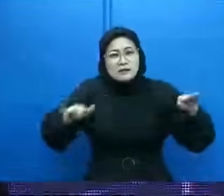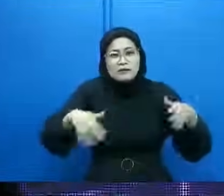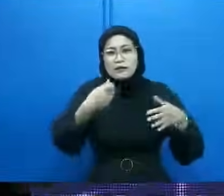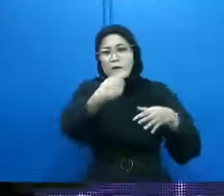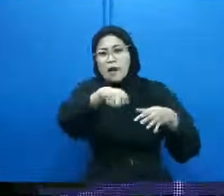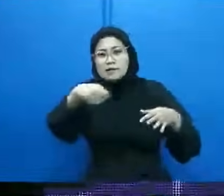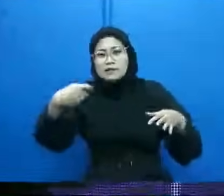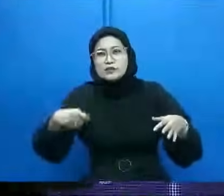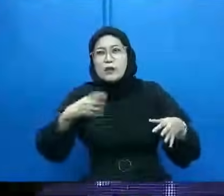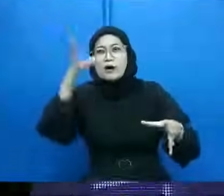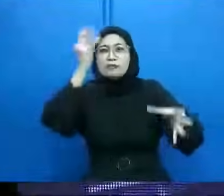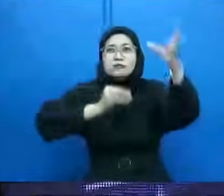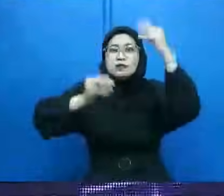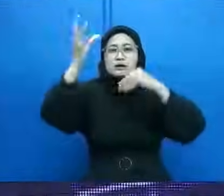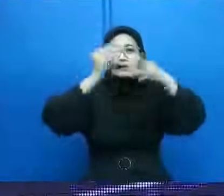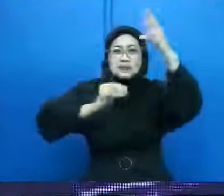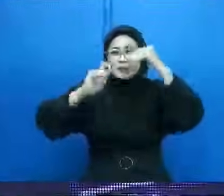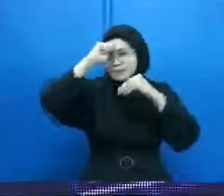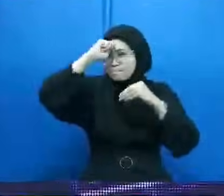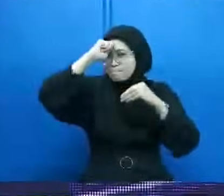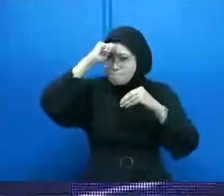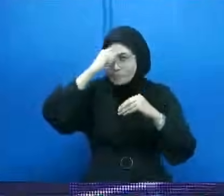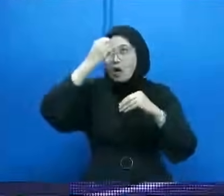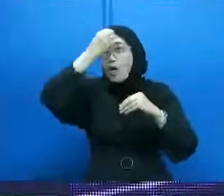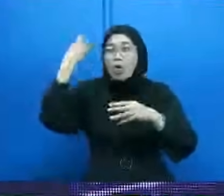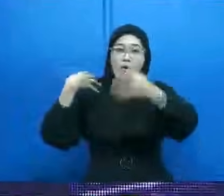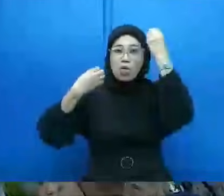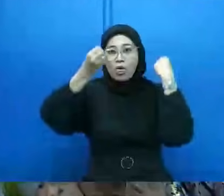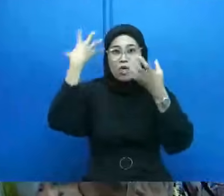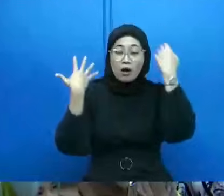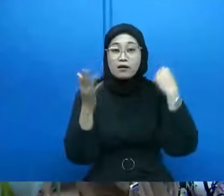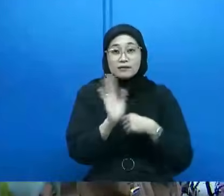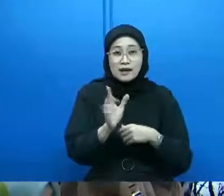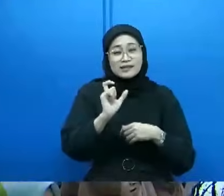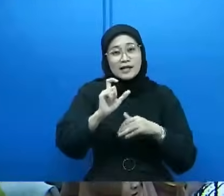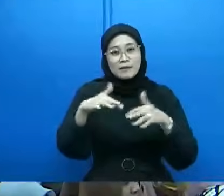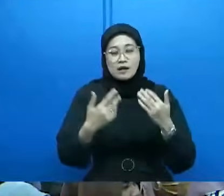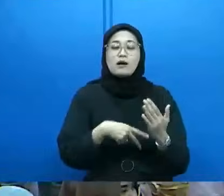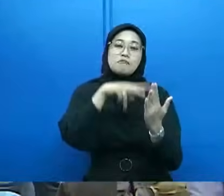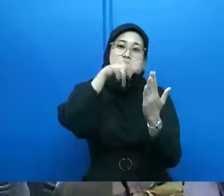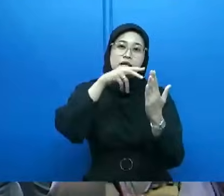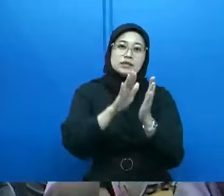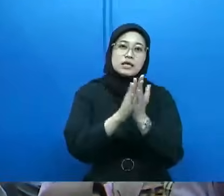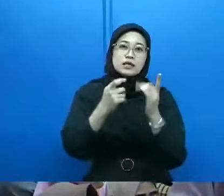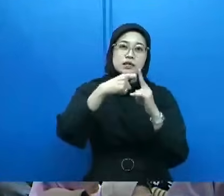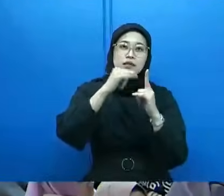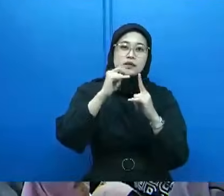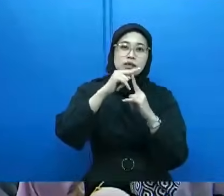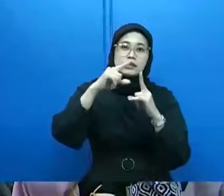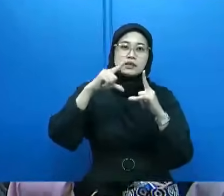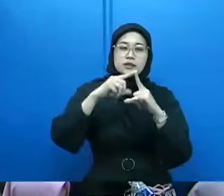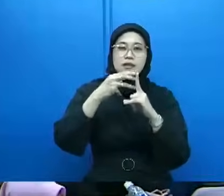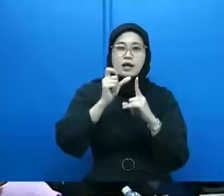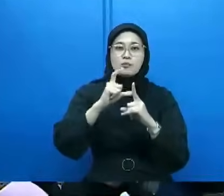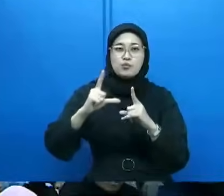menangkap pelajaran. Ilmunya berkah. Buka bagian kedua namanya Kitabul Ilmi. Cara belajar ala Nabi Sallallahu Alaihi Wasallam.